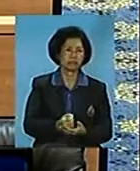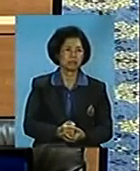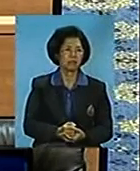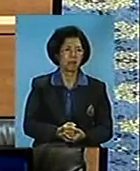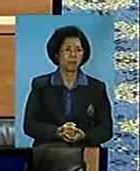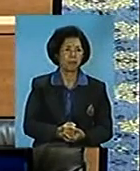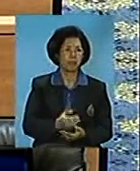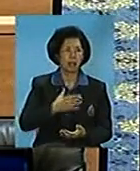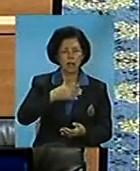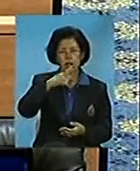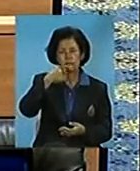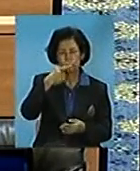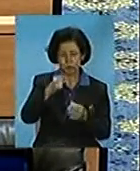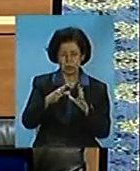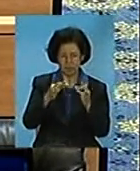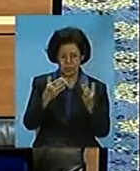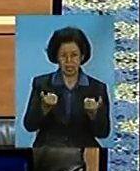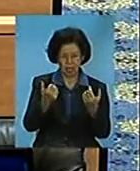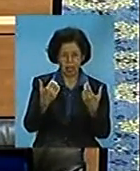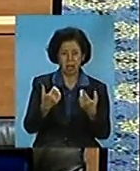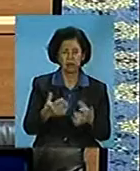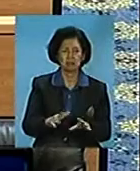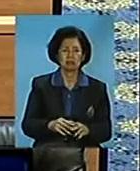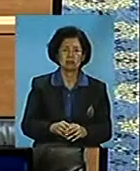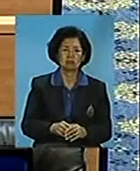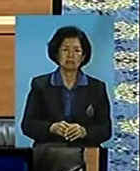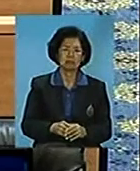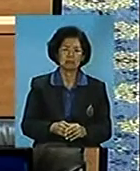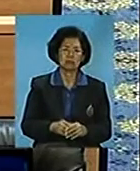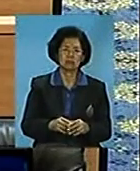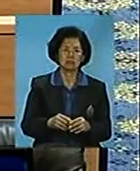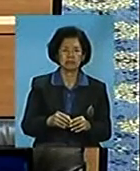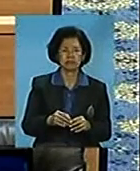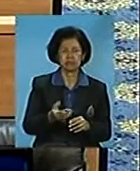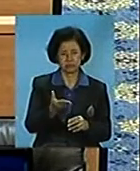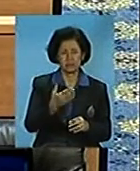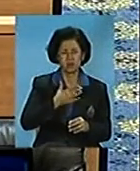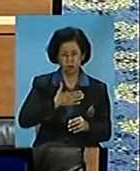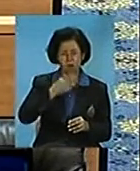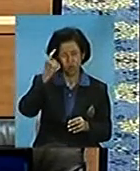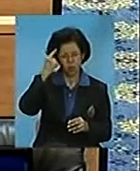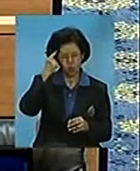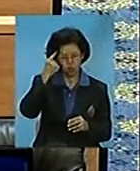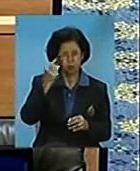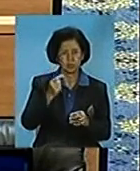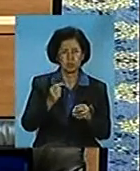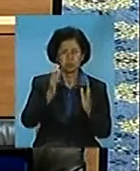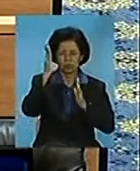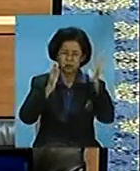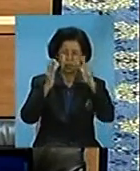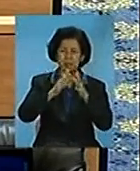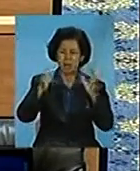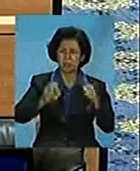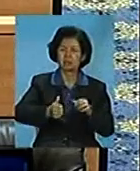ผมพูดประเด็นเพียงเท่านี้ครับท่านประธานครับถ้าอย่างไรเสียเนี่ยผมรู้ว่าเสียงข้างมากไม่สามารถชนะได้